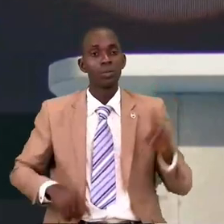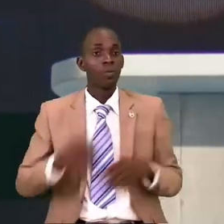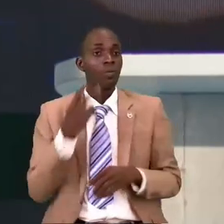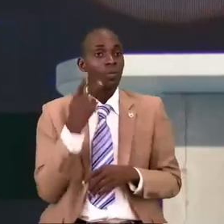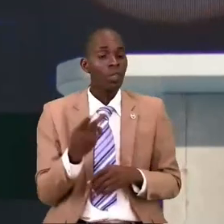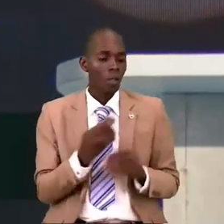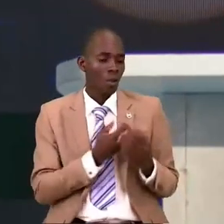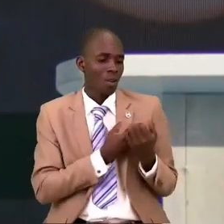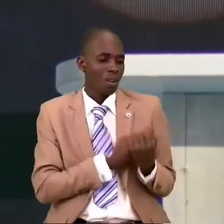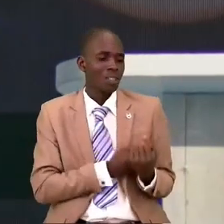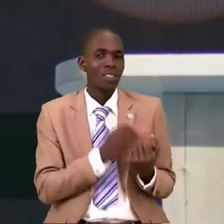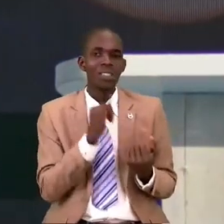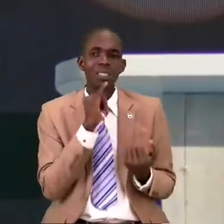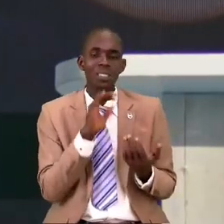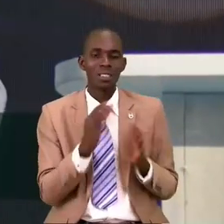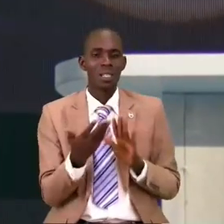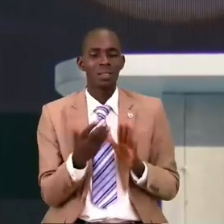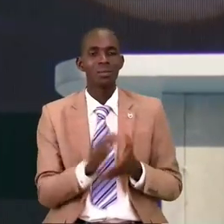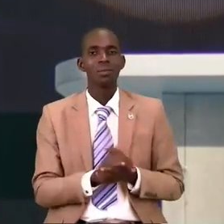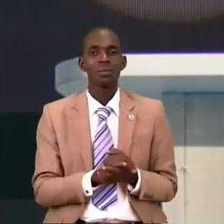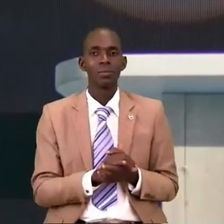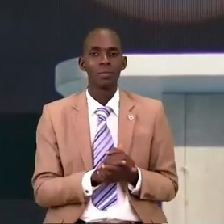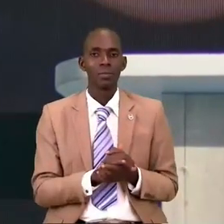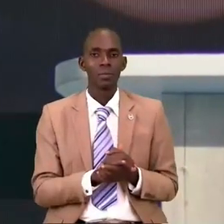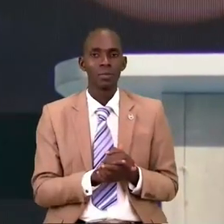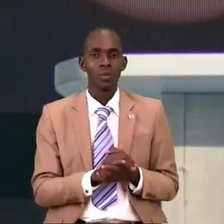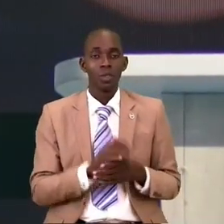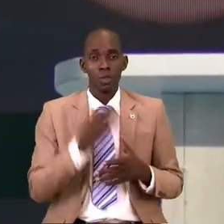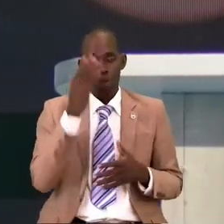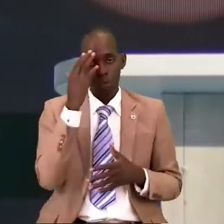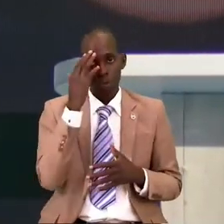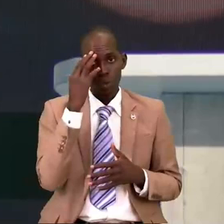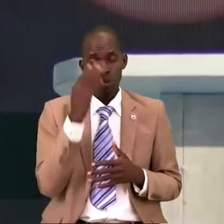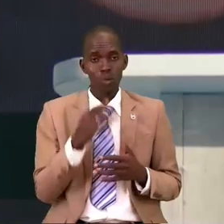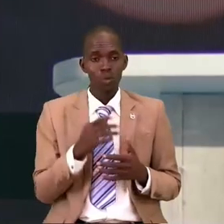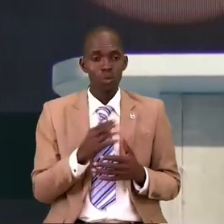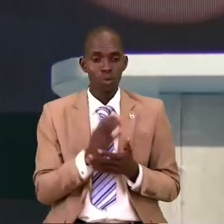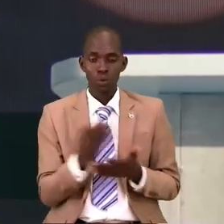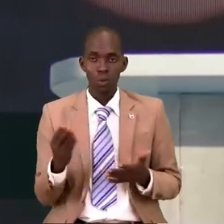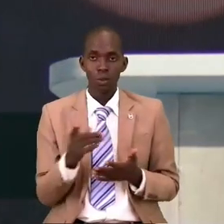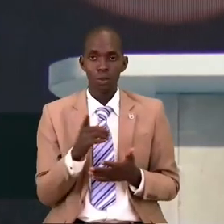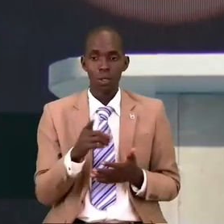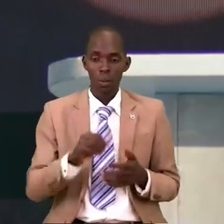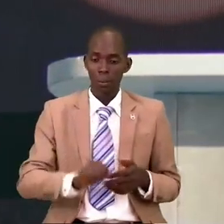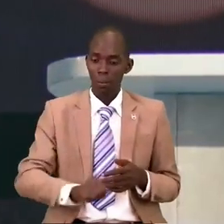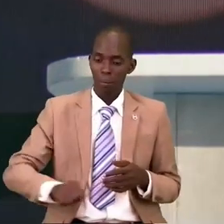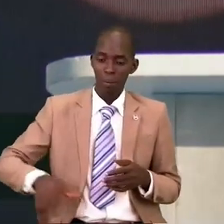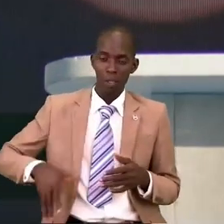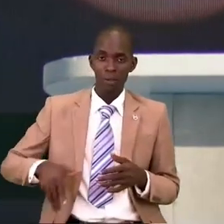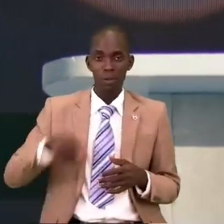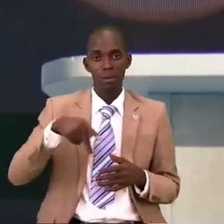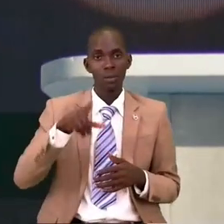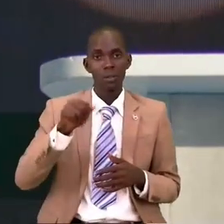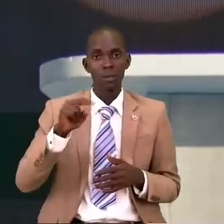est comme une plante qu'il faut mettre en terre, arroser et faire une haie autour, la